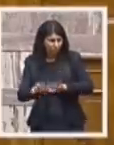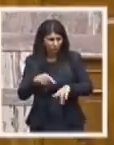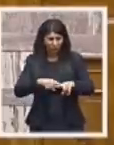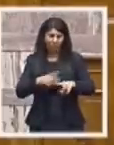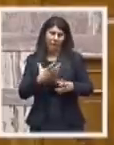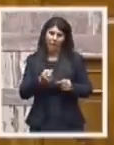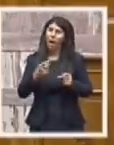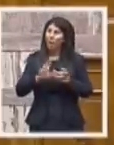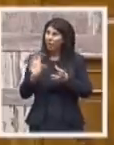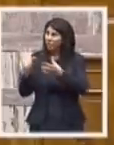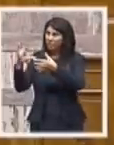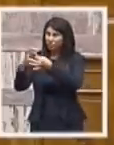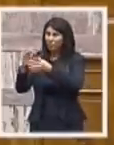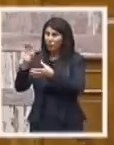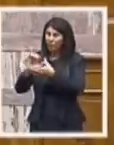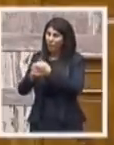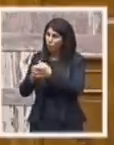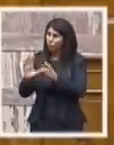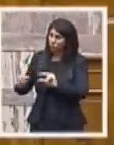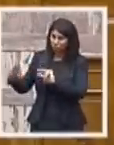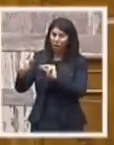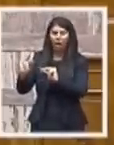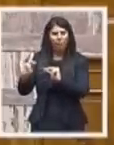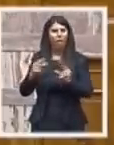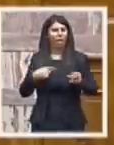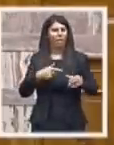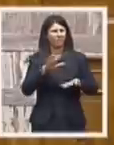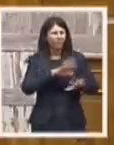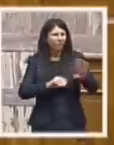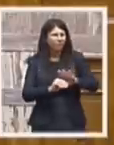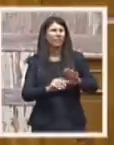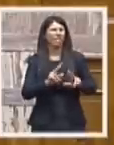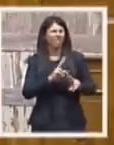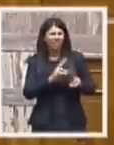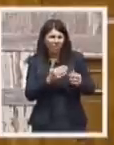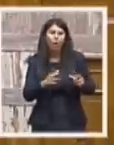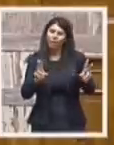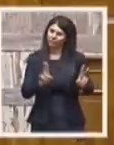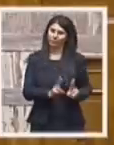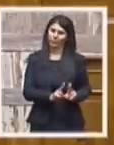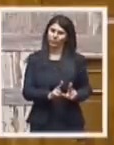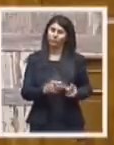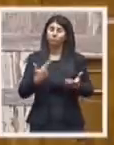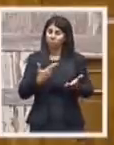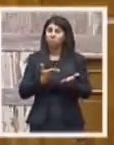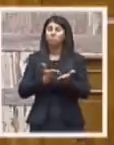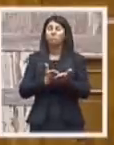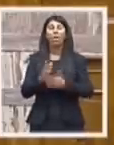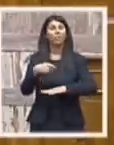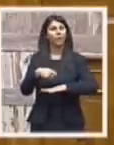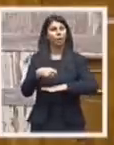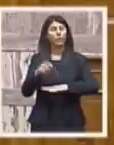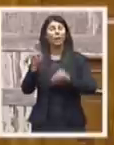μας και αποτελούν κύριο αίτιο διαμάχης μεταξύ πολιτών και εξουσίας. Η δικαιοσύνη θα ασκείται από διεθνείς